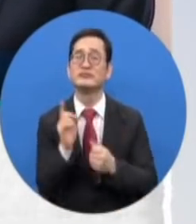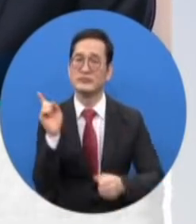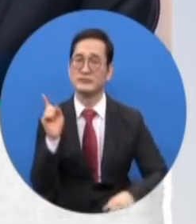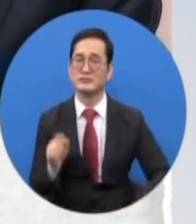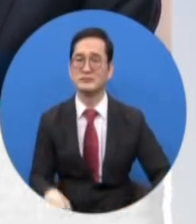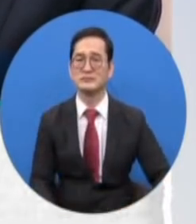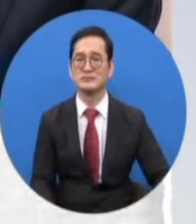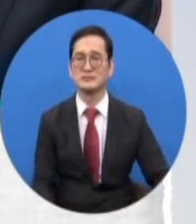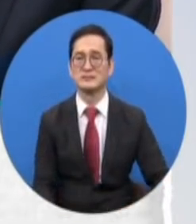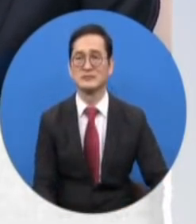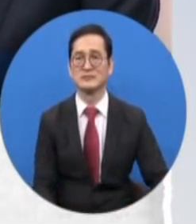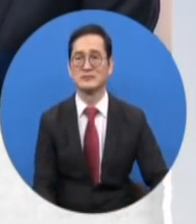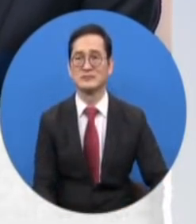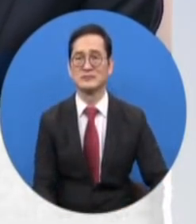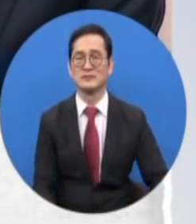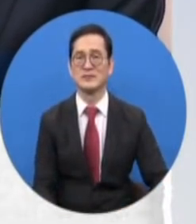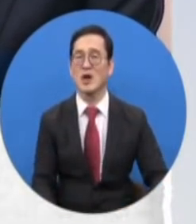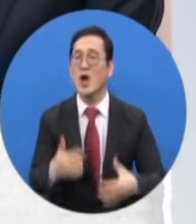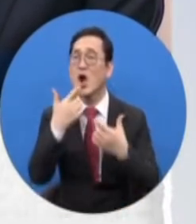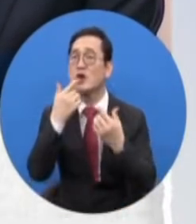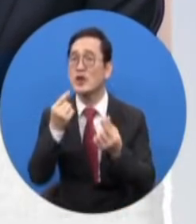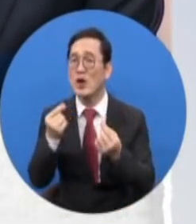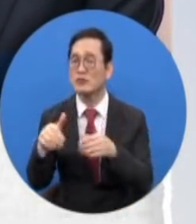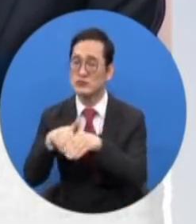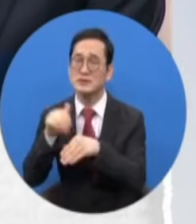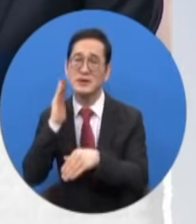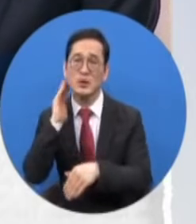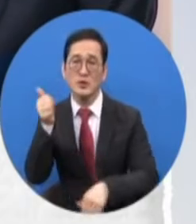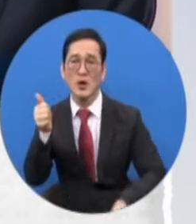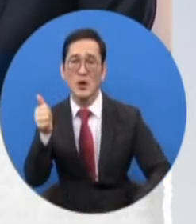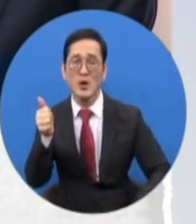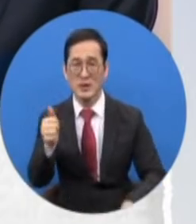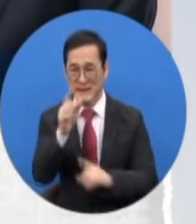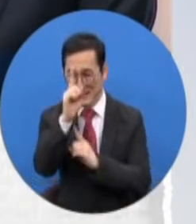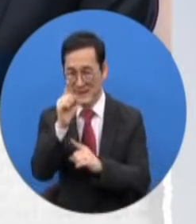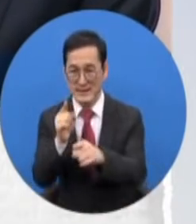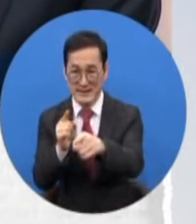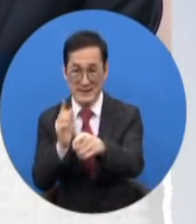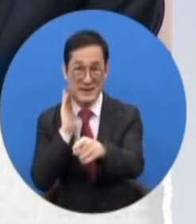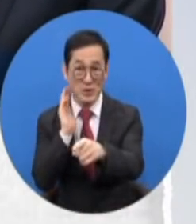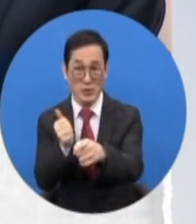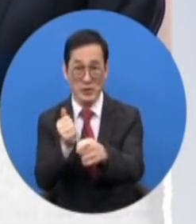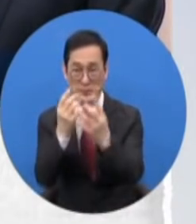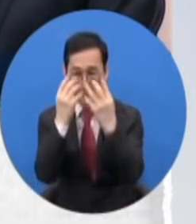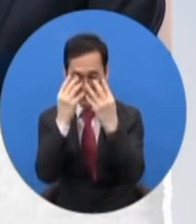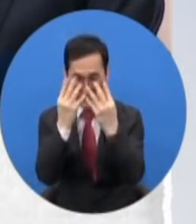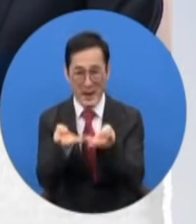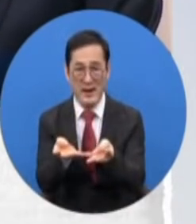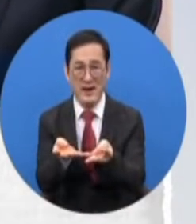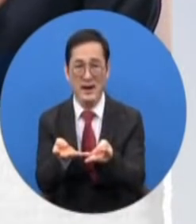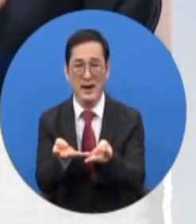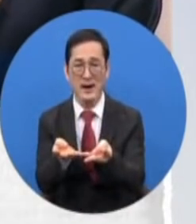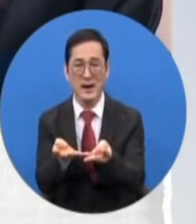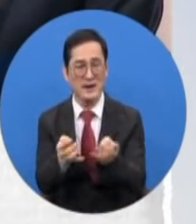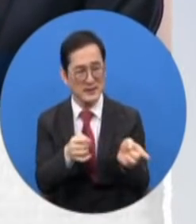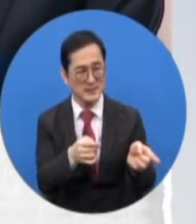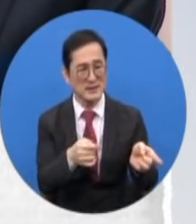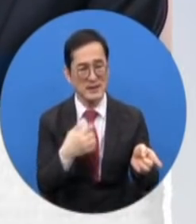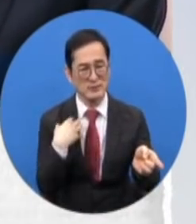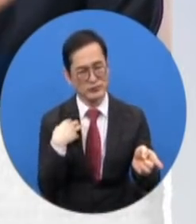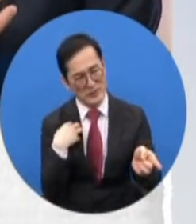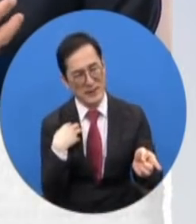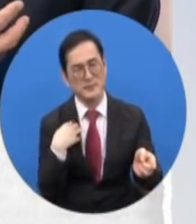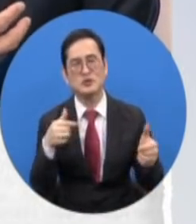정부의 부담을 덜어주기 위해서는 얼마든지 문재인 대통령이 이명박 전 대통령 사면을 포함해서 차기 정부가 부담 지을 수 있는